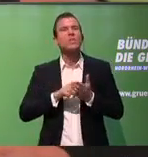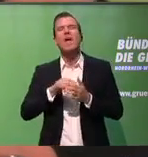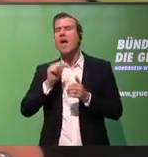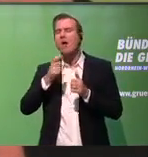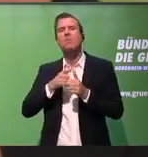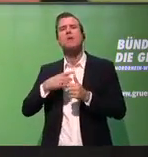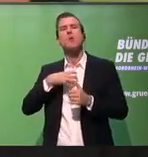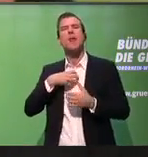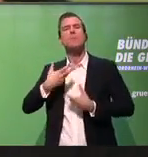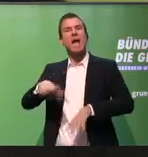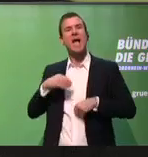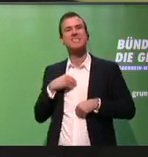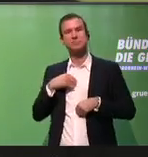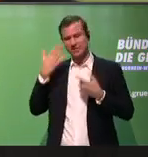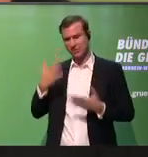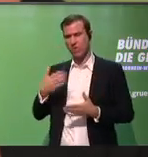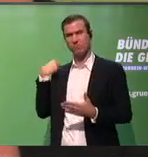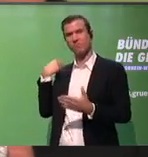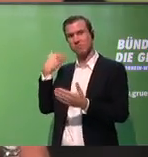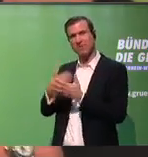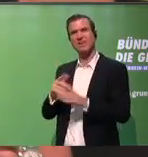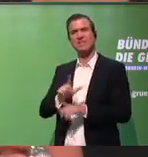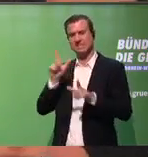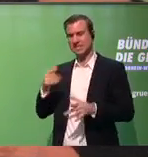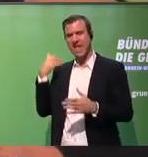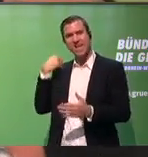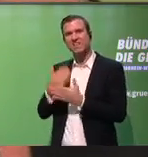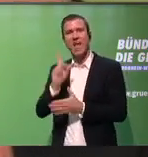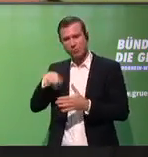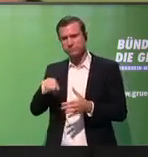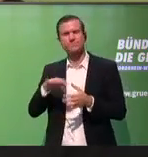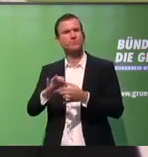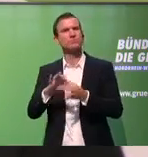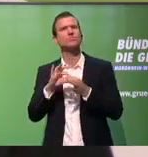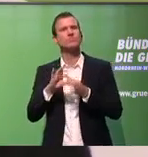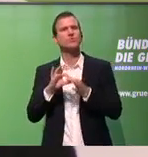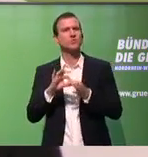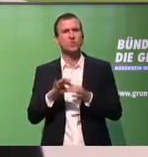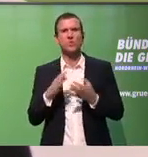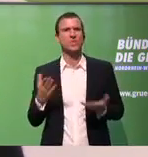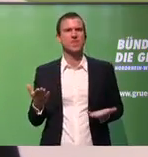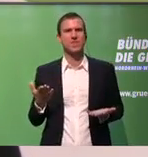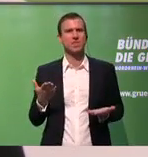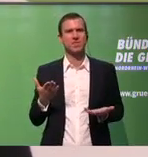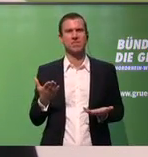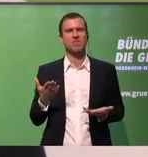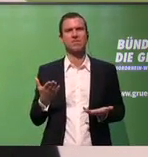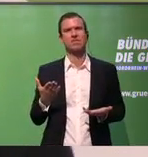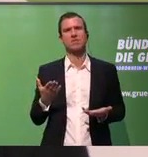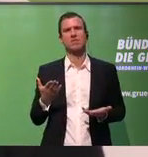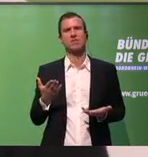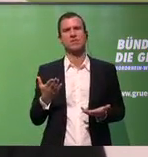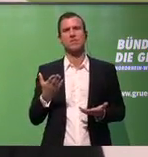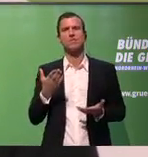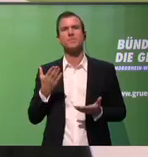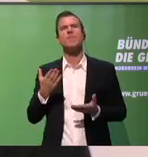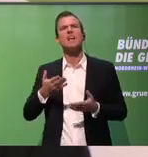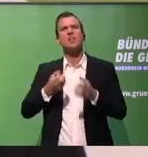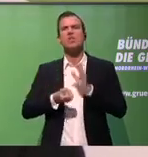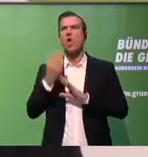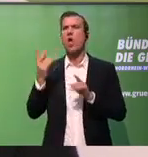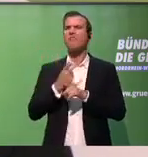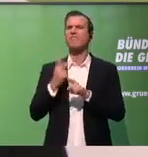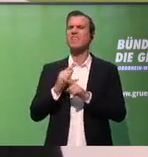Akzeptanzprobleme, die wir in den letzten Jahren hatten, auch damit zusammenhängt, dass neue Feindseligkeiten